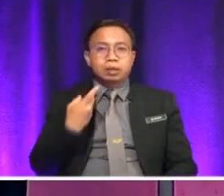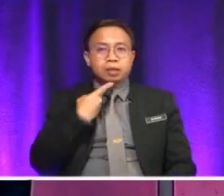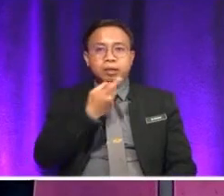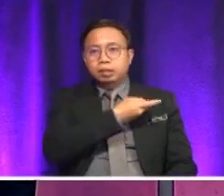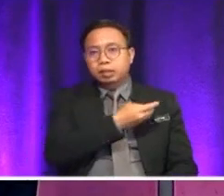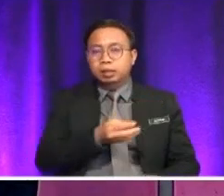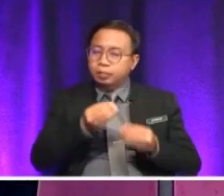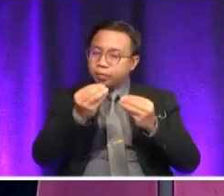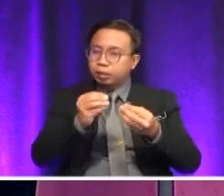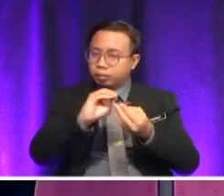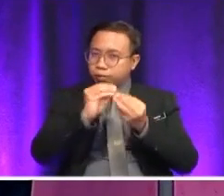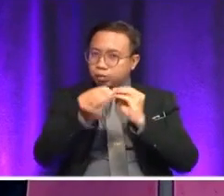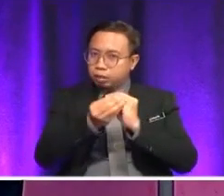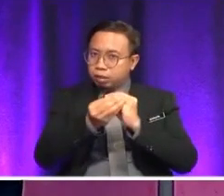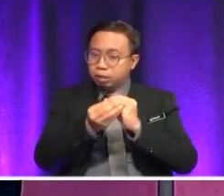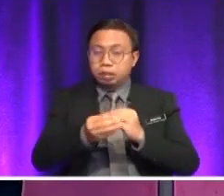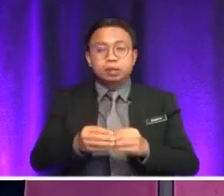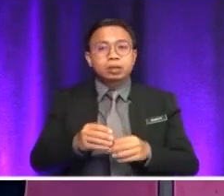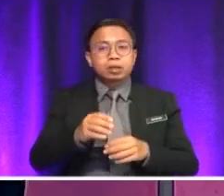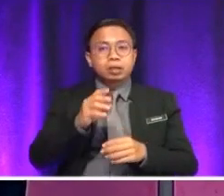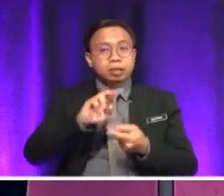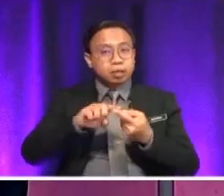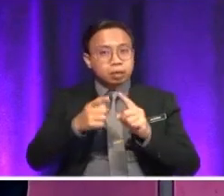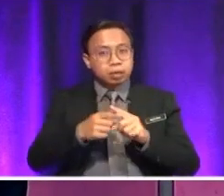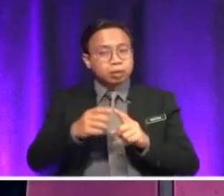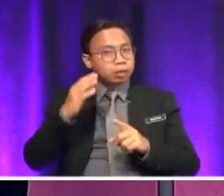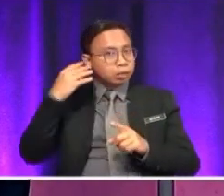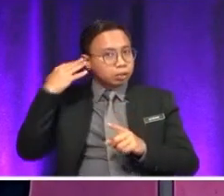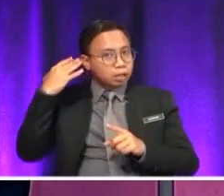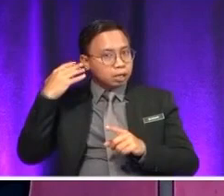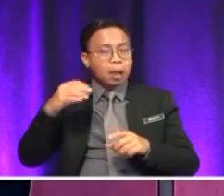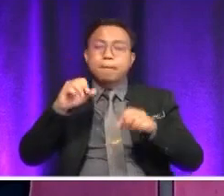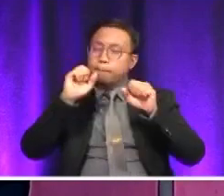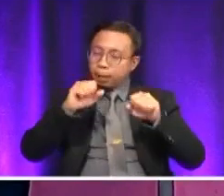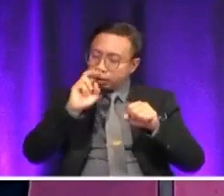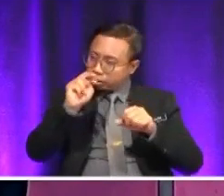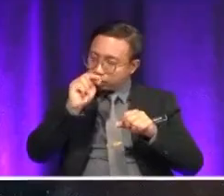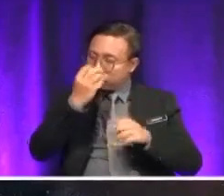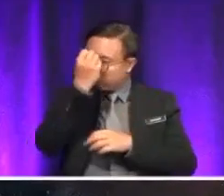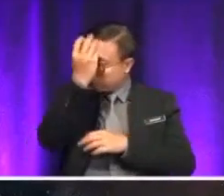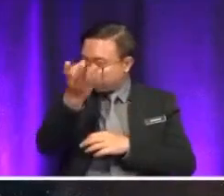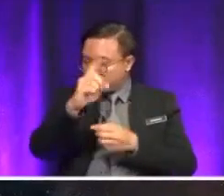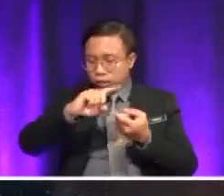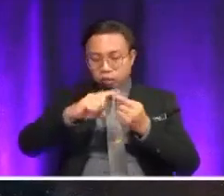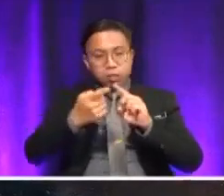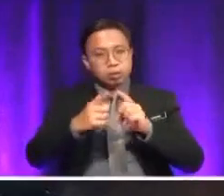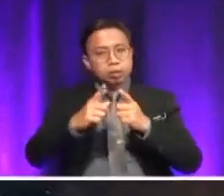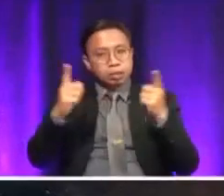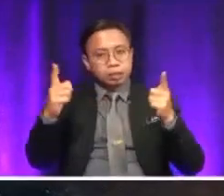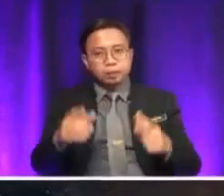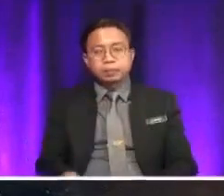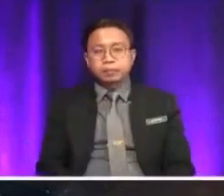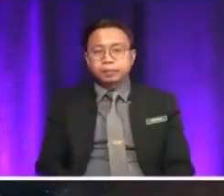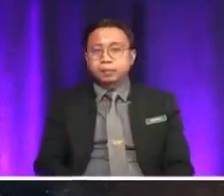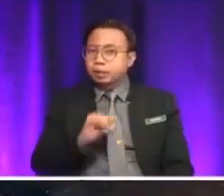Kita bagi tahu masalah, memang dia akan dengar. Okey, ya, ya, tapi dia bagi tahu ke orang lain. Oh, itu yang kita tak nak, cikgu. Saya simpan